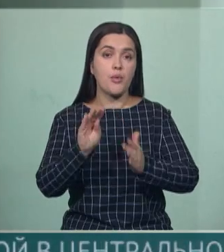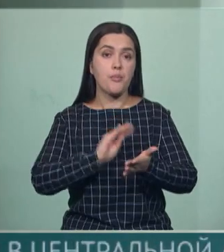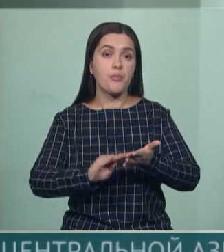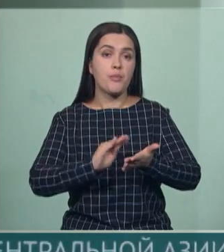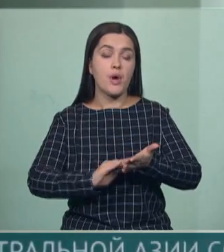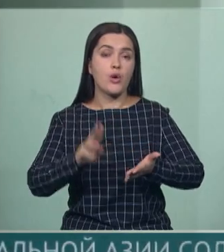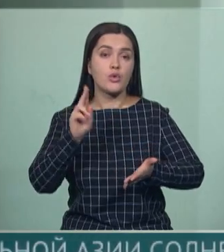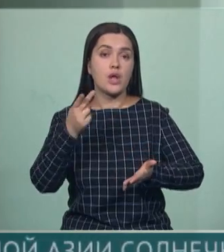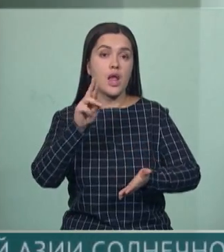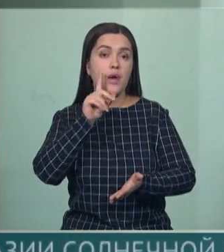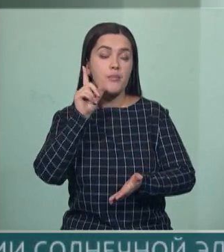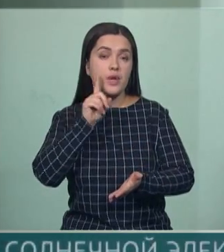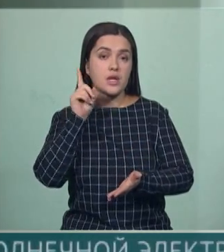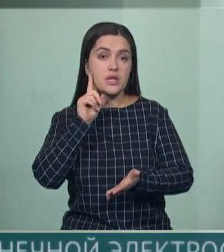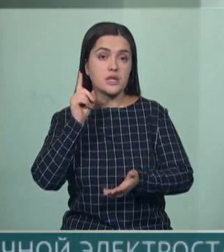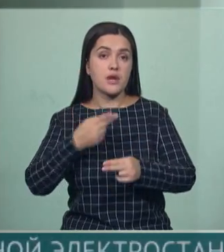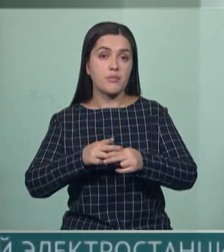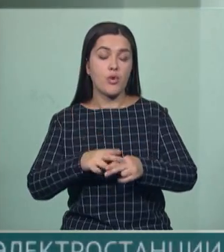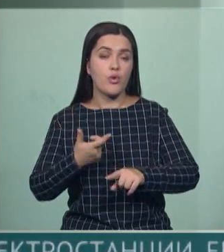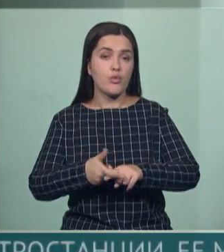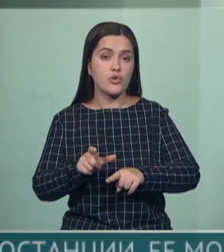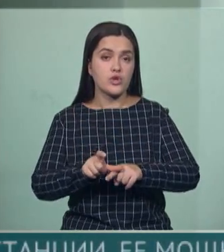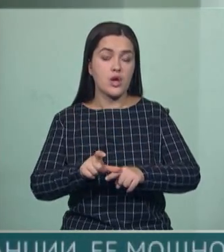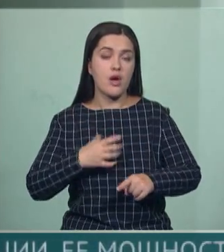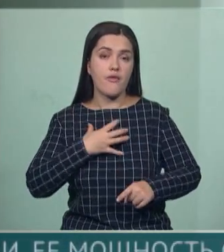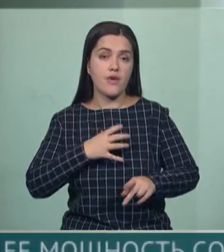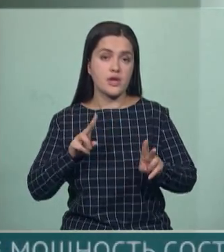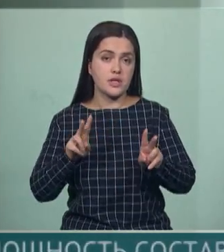так, писателей, которые пишут для молодого поколения. Я думаю, что это очень такая актуальная тематика.